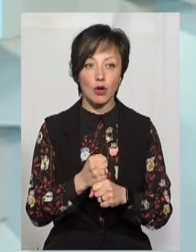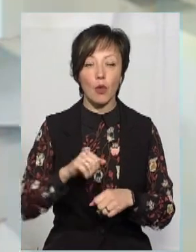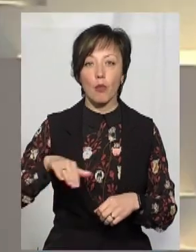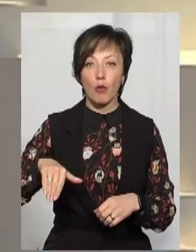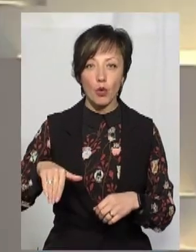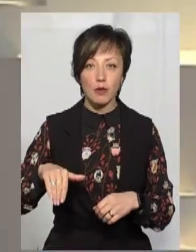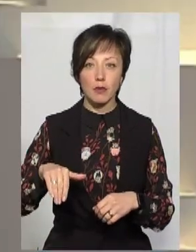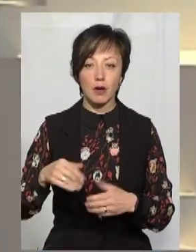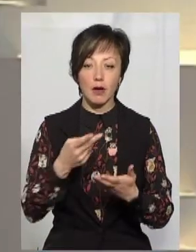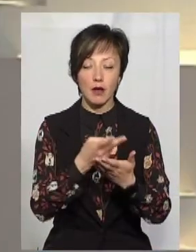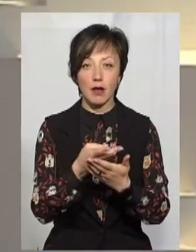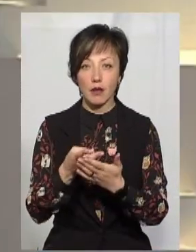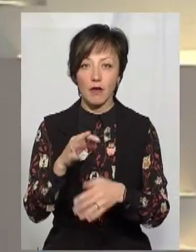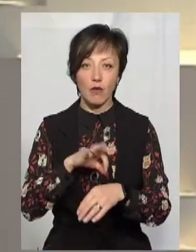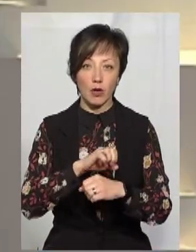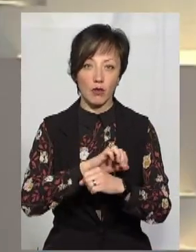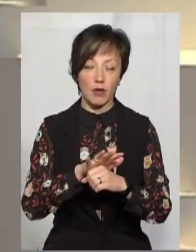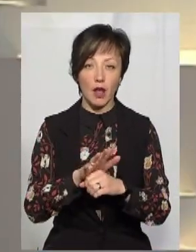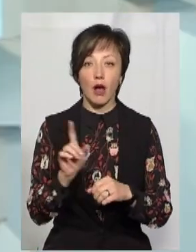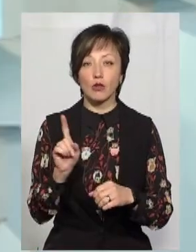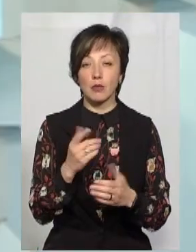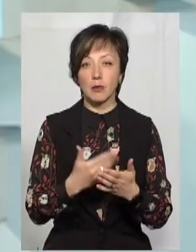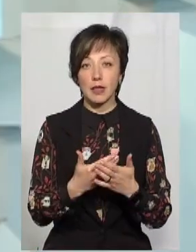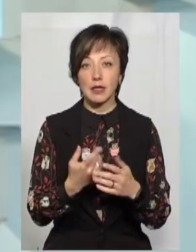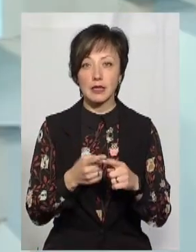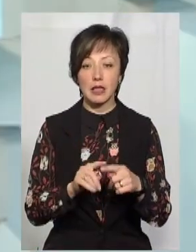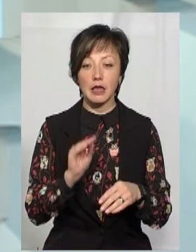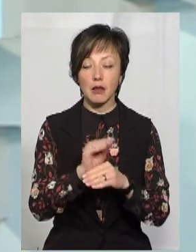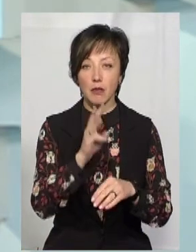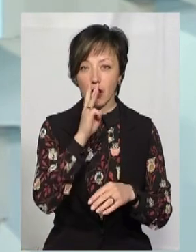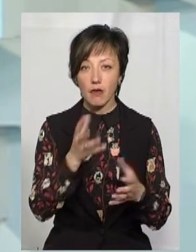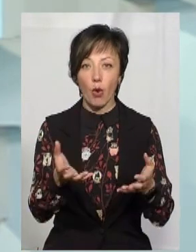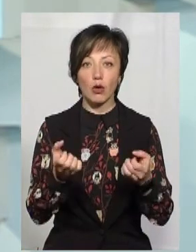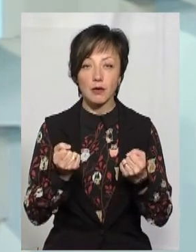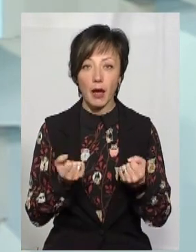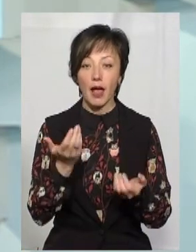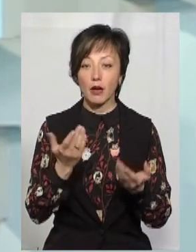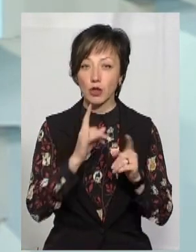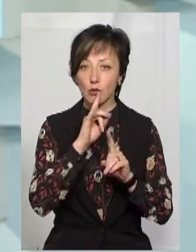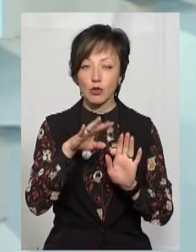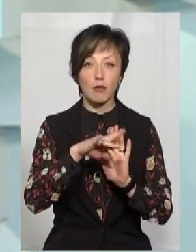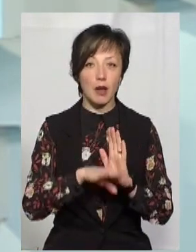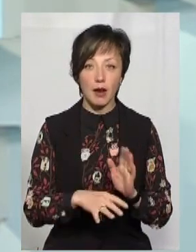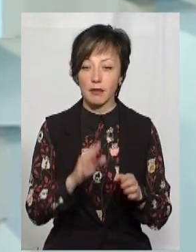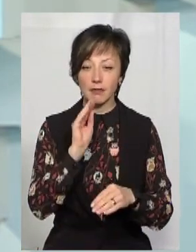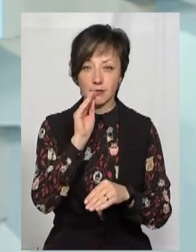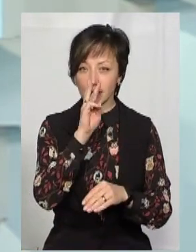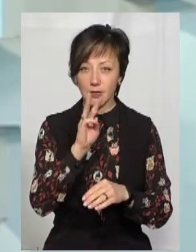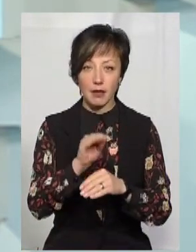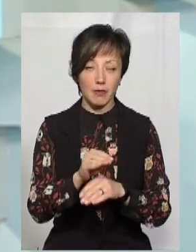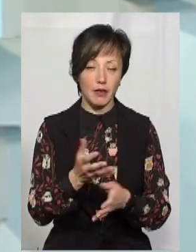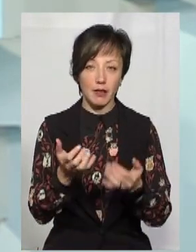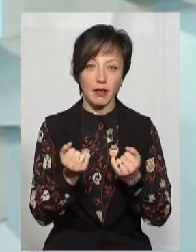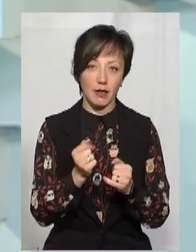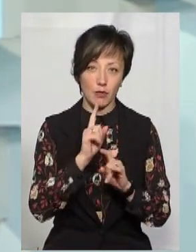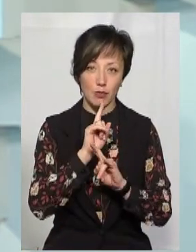щоб потім туди класти хворих на COVID-19, а щоб вони якраз ці надбавки всі могли отримати. Тому що не буде в переліку, тоді виникне питання, чому вони цю